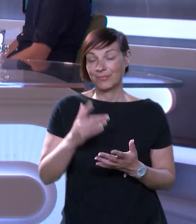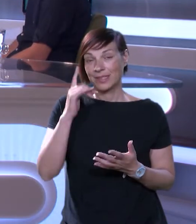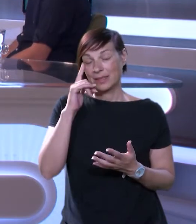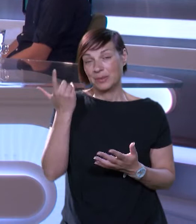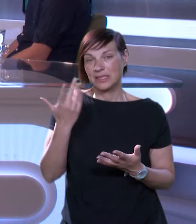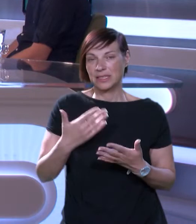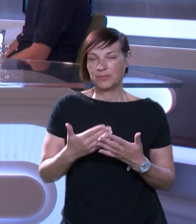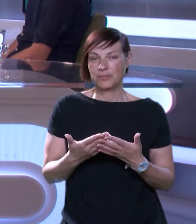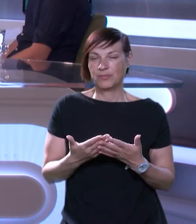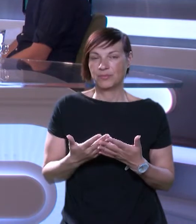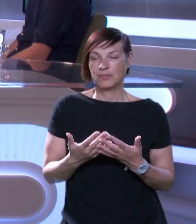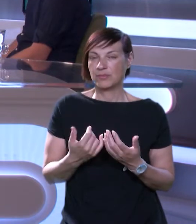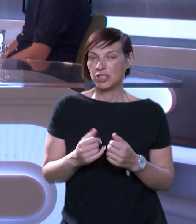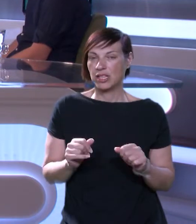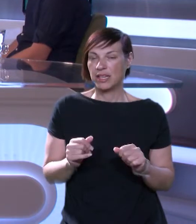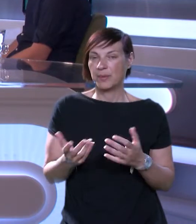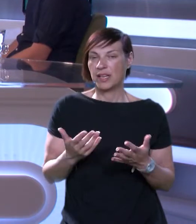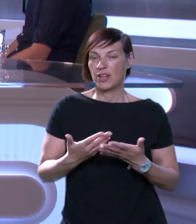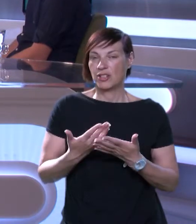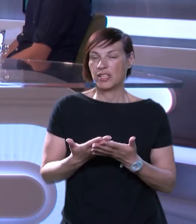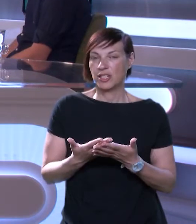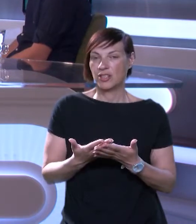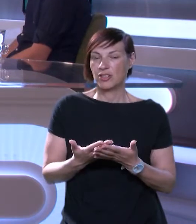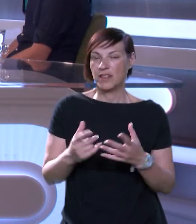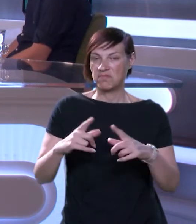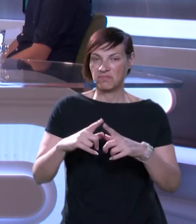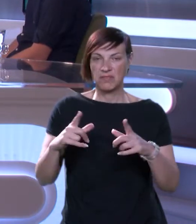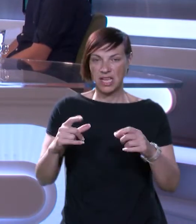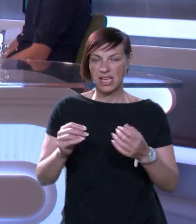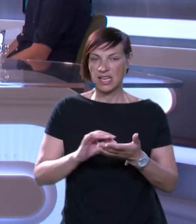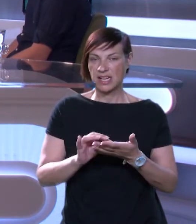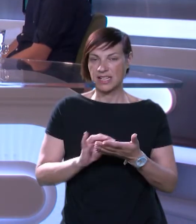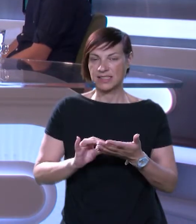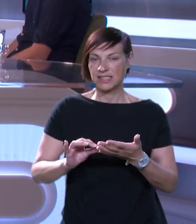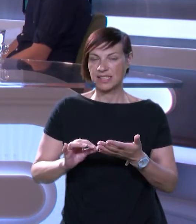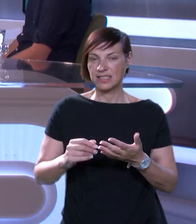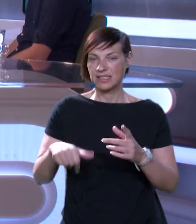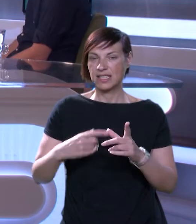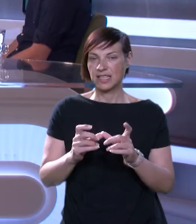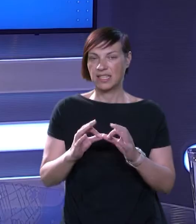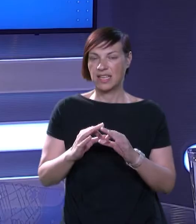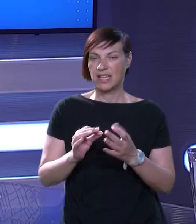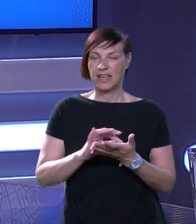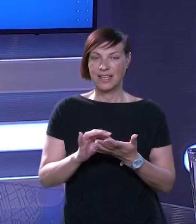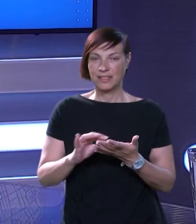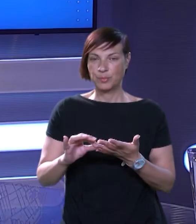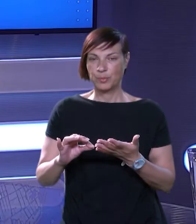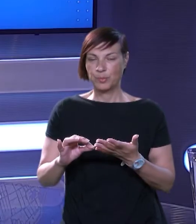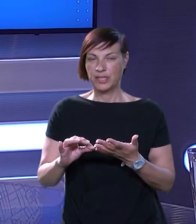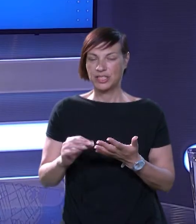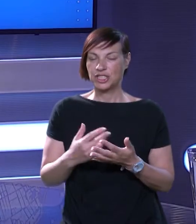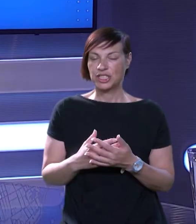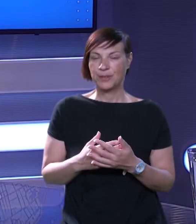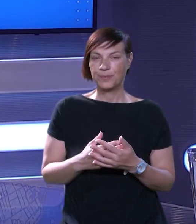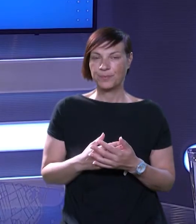mislim, tolerantnost i sloboda je postala kao neka njihova razglednica. Znaš, kao ono na Jana vodi kad piše